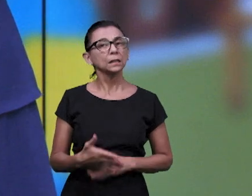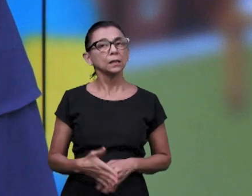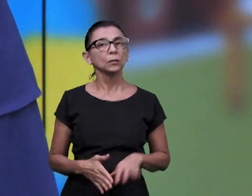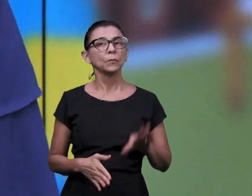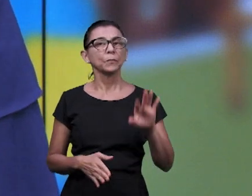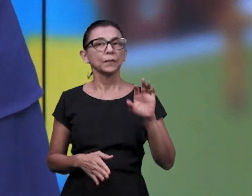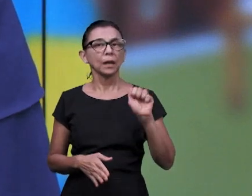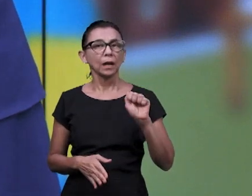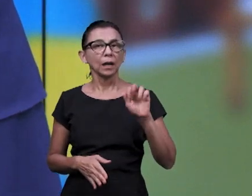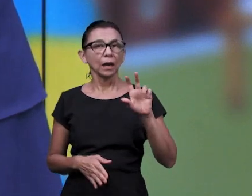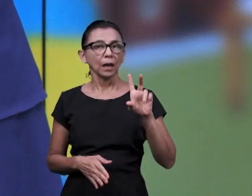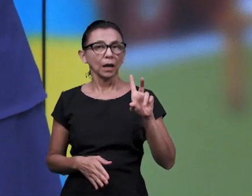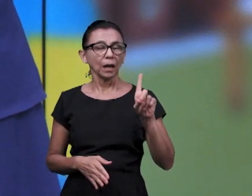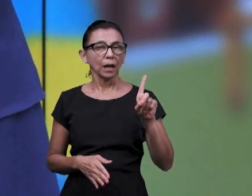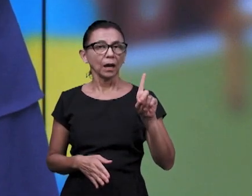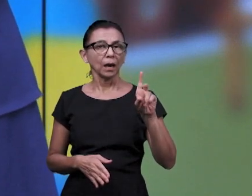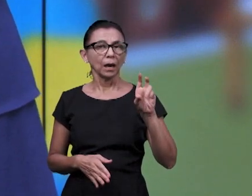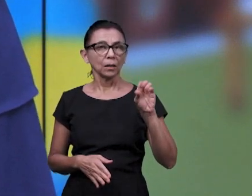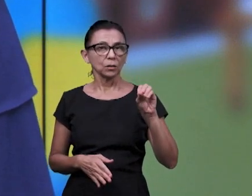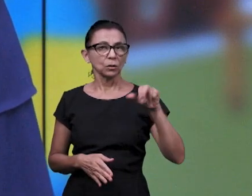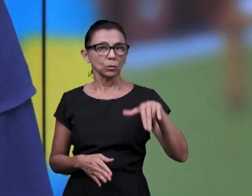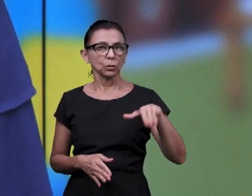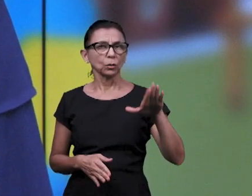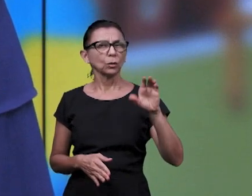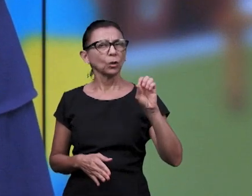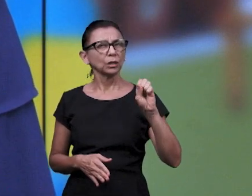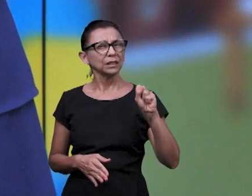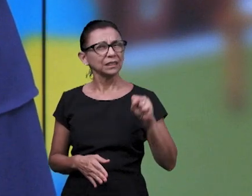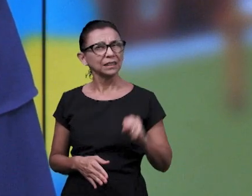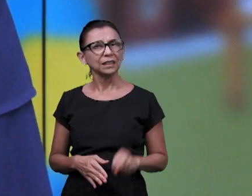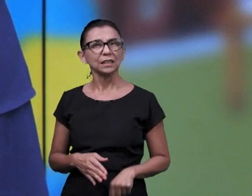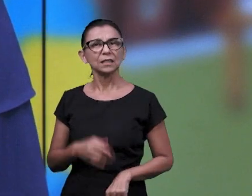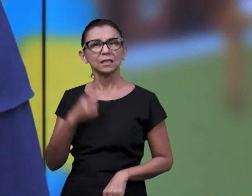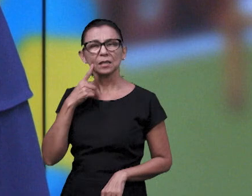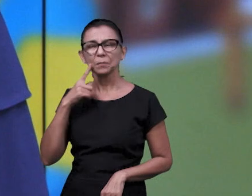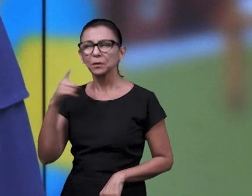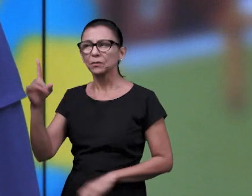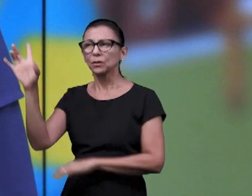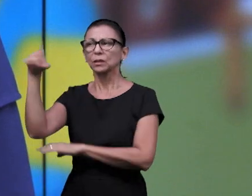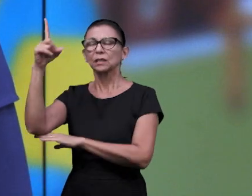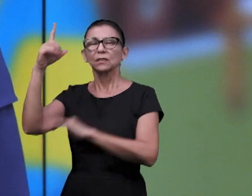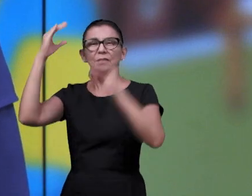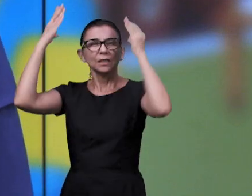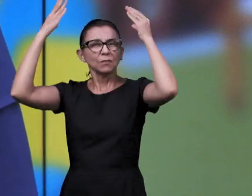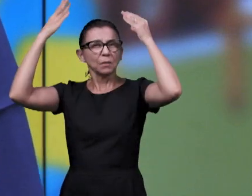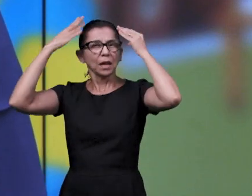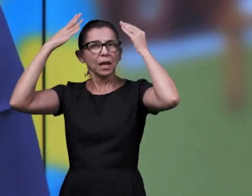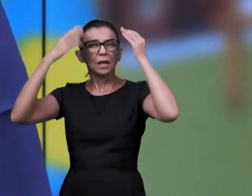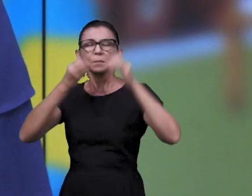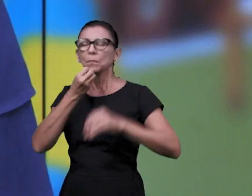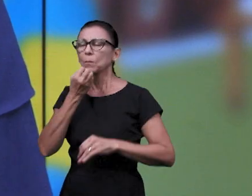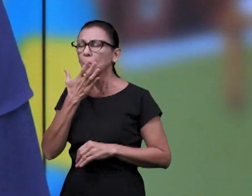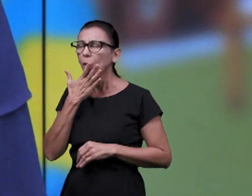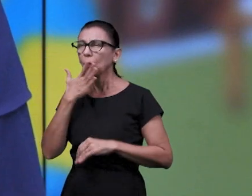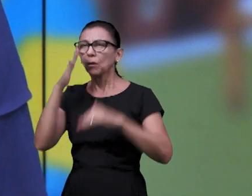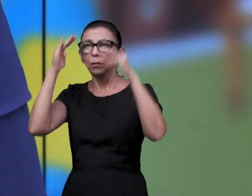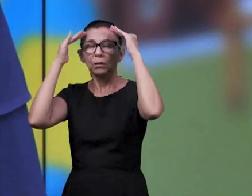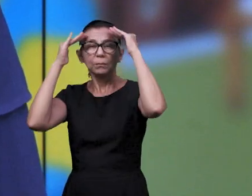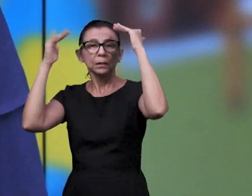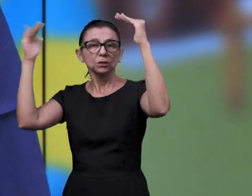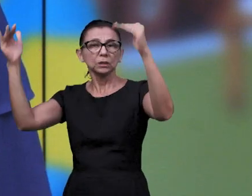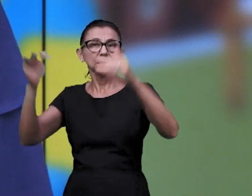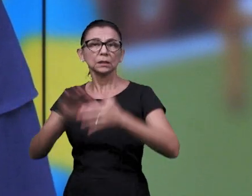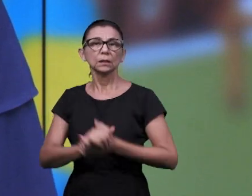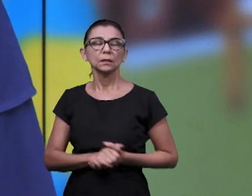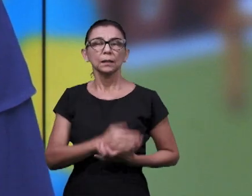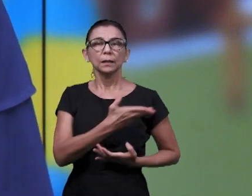David. Et malgré le fait d'être roi, il était un serviteur humble et obéissant à Dieu. Et au lieu de suivre